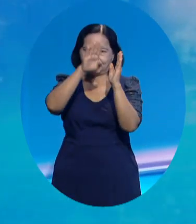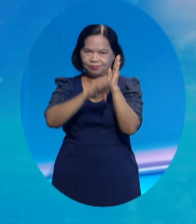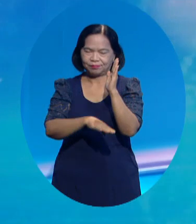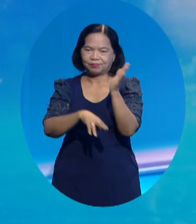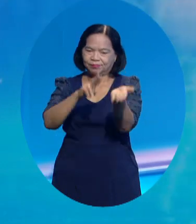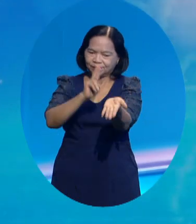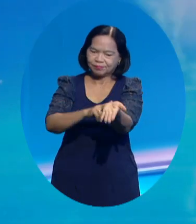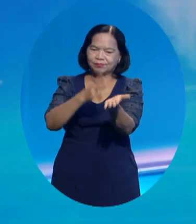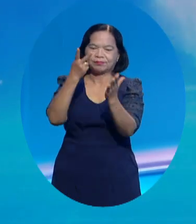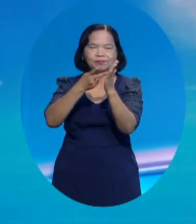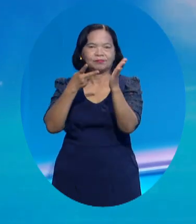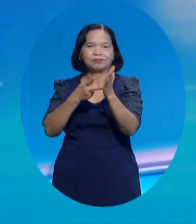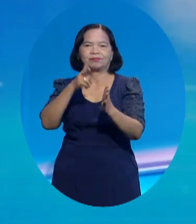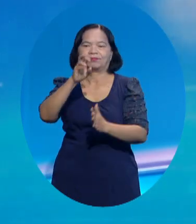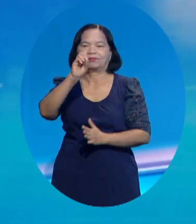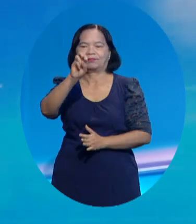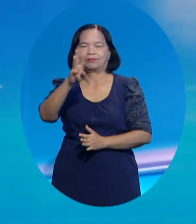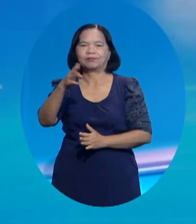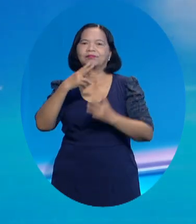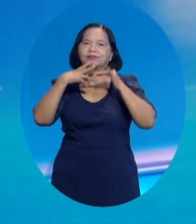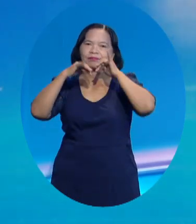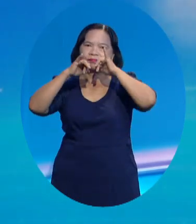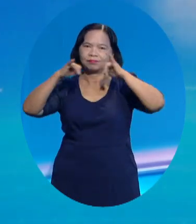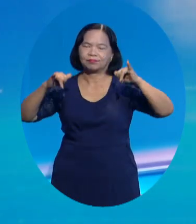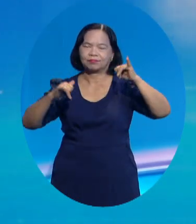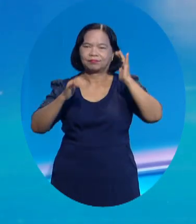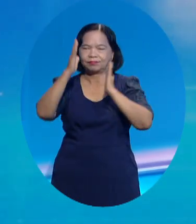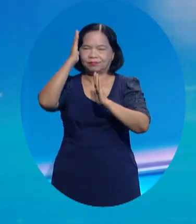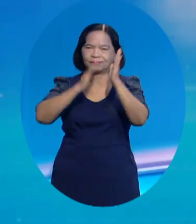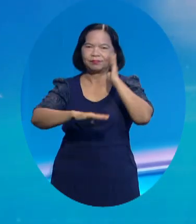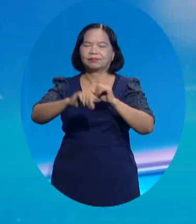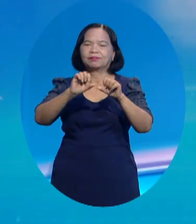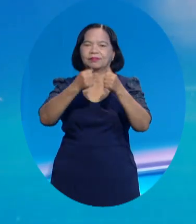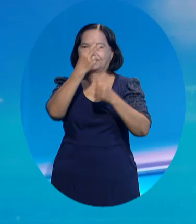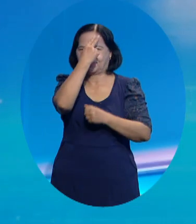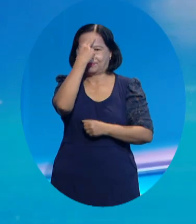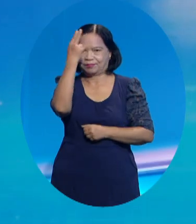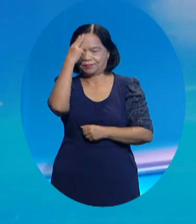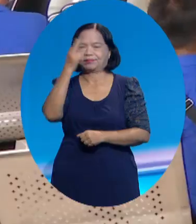người bệnh lần thứ 2 năm 2023 cho thanh niên trên địa bàn thành phố Tân An, tỉnh Long An.